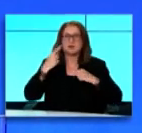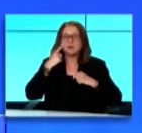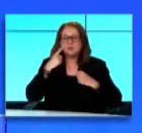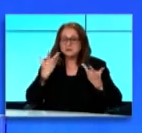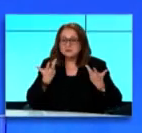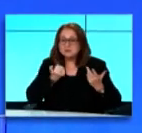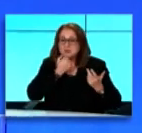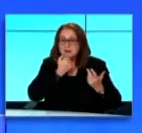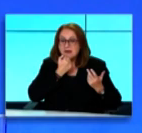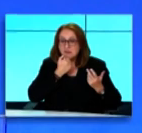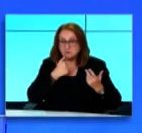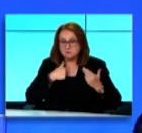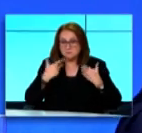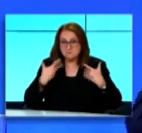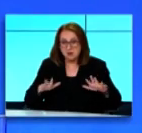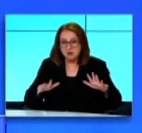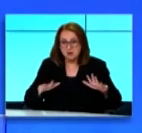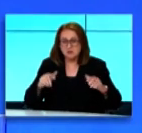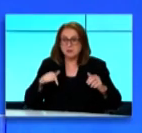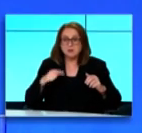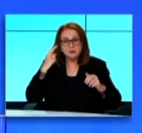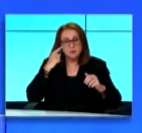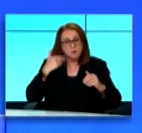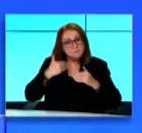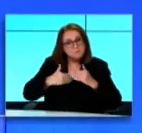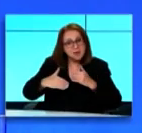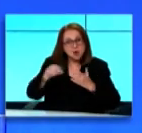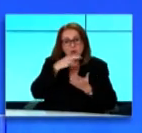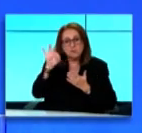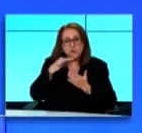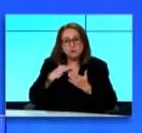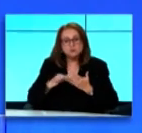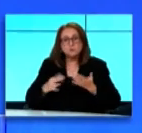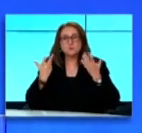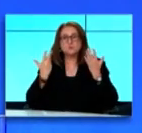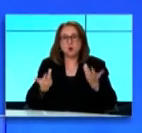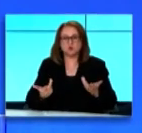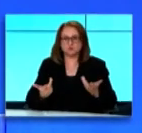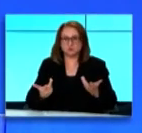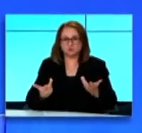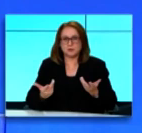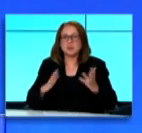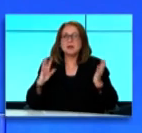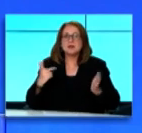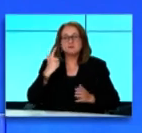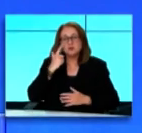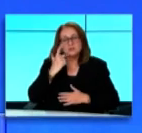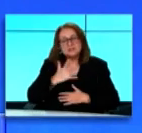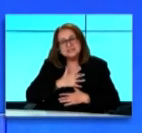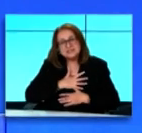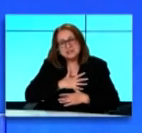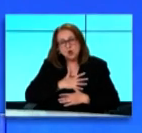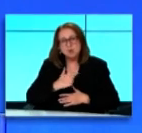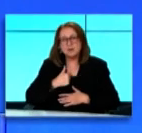δεις πώς μπορείς να το διορθώσεις. Άρα θεωρώ ότι η συγγνώμη είναι μια αυθόρμητη ηθική